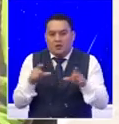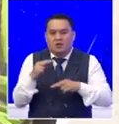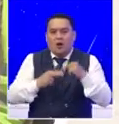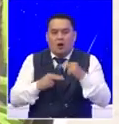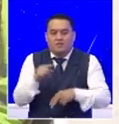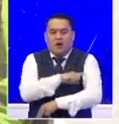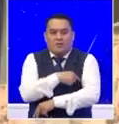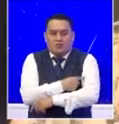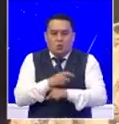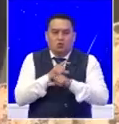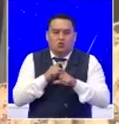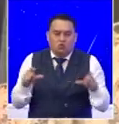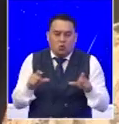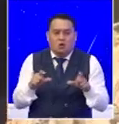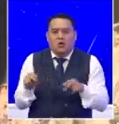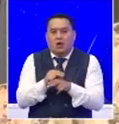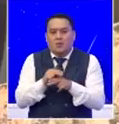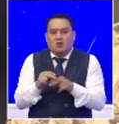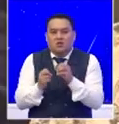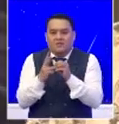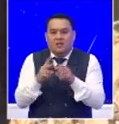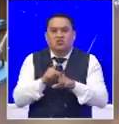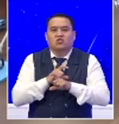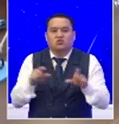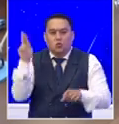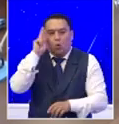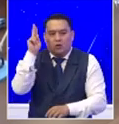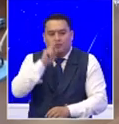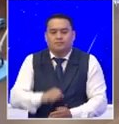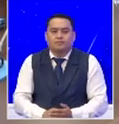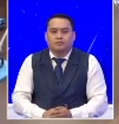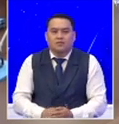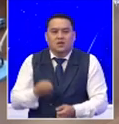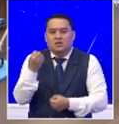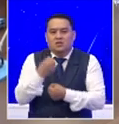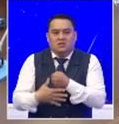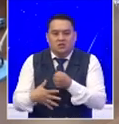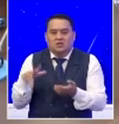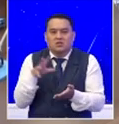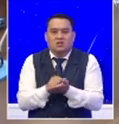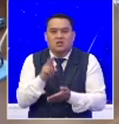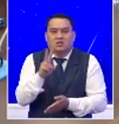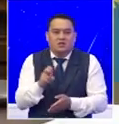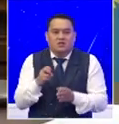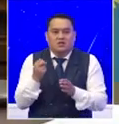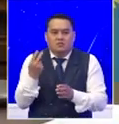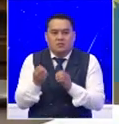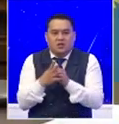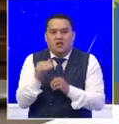строительство врачебной амбулатории и капремонт 12 школ. В центры занятости направлено 2315